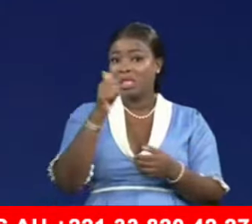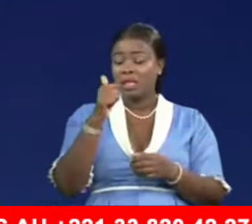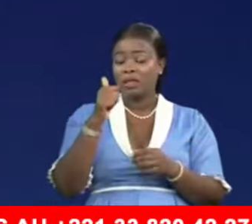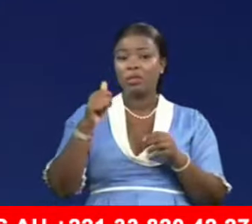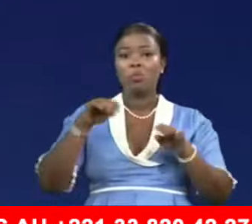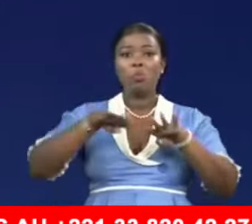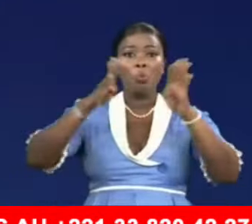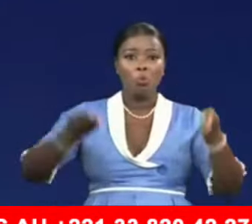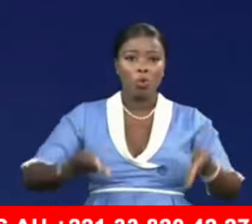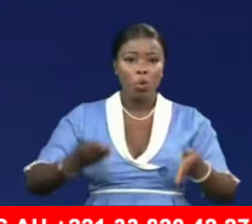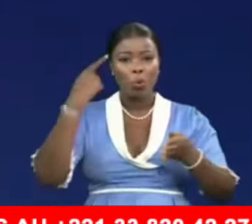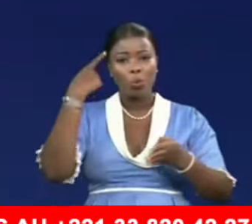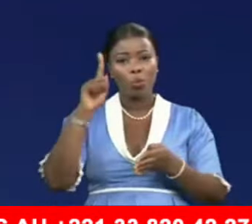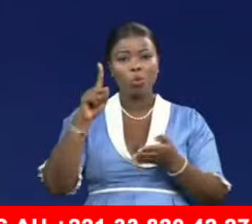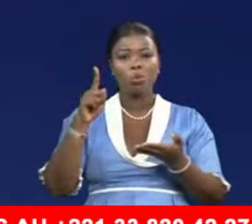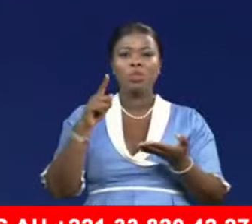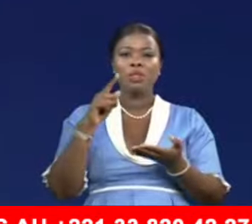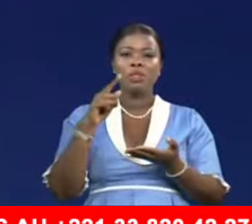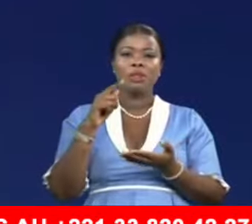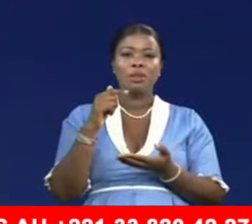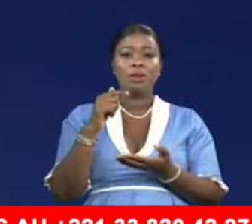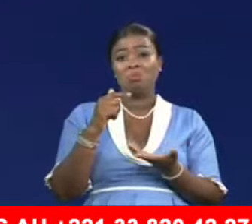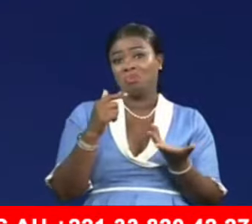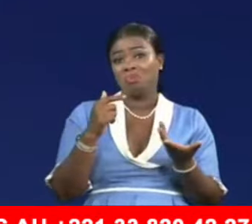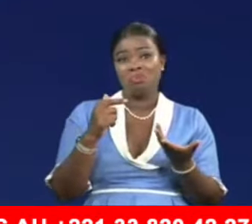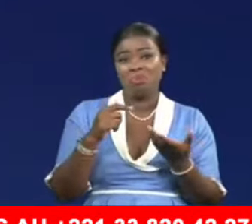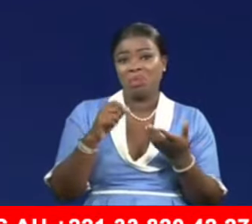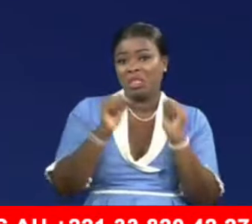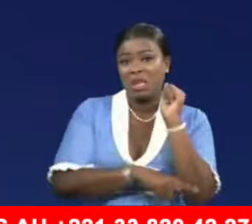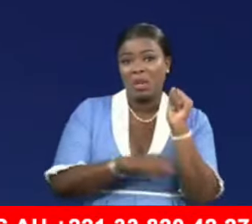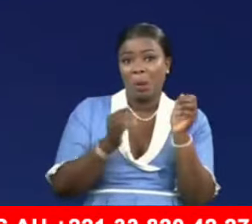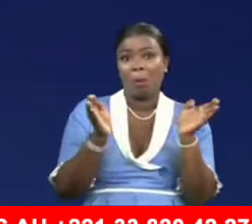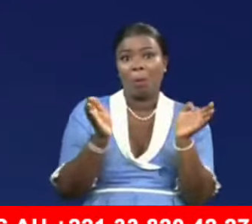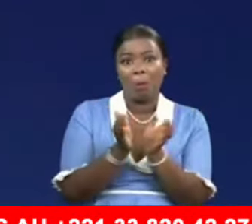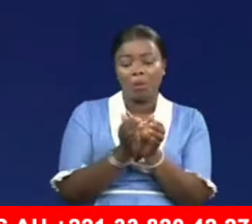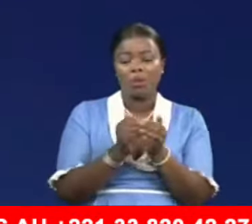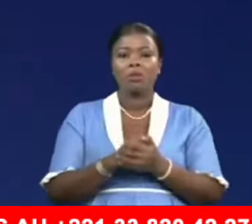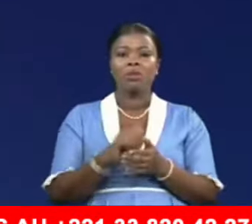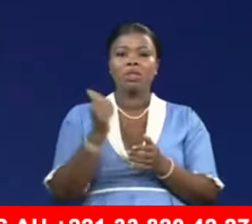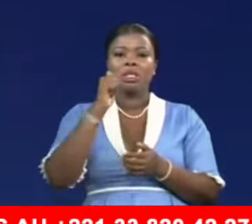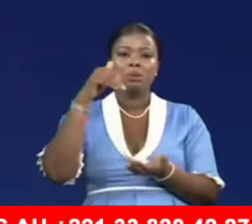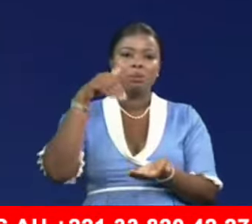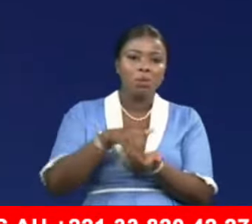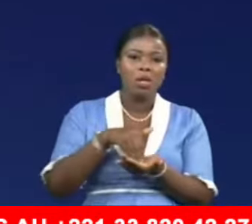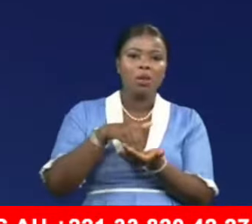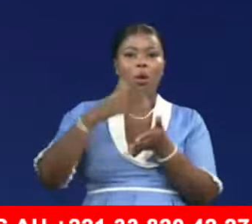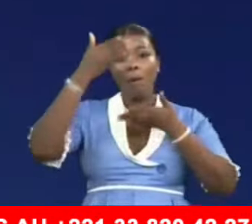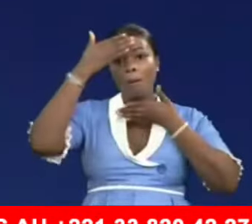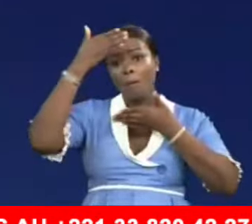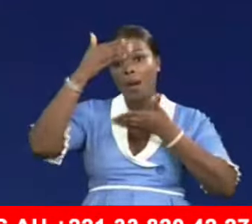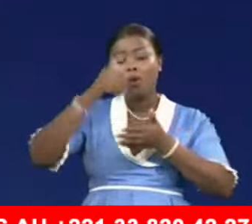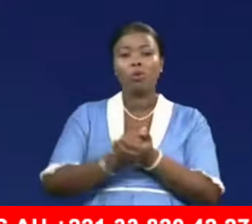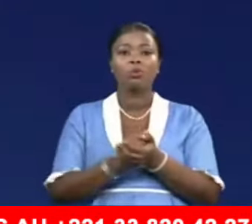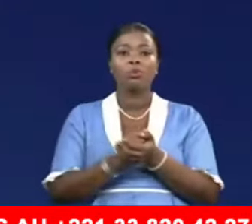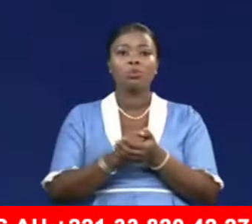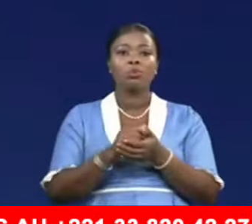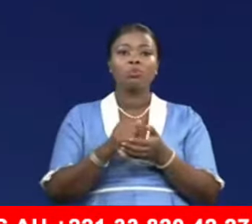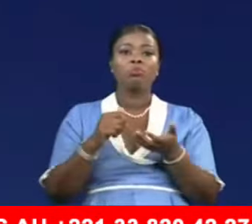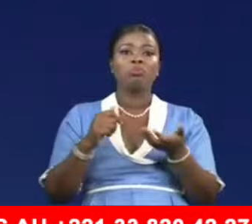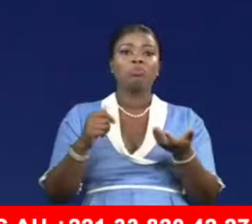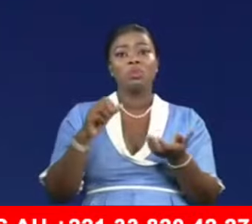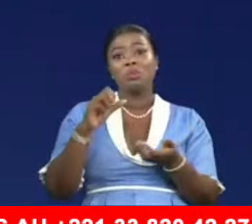10000 habitants au Sénégal contre 500 pour 10000 au Maroc et 709 pour 10000 à